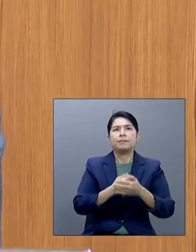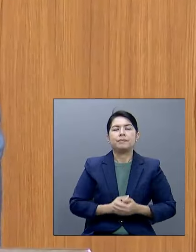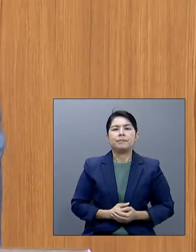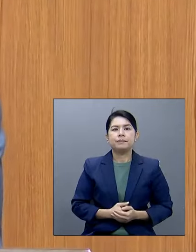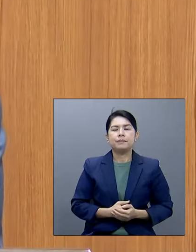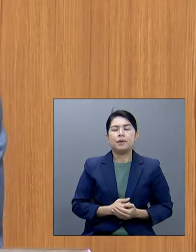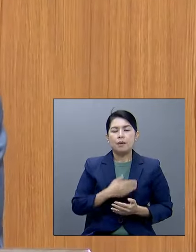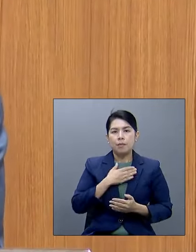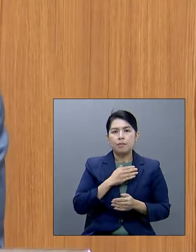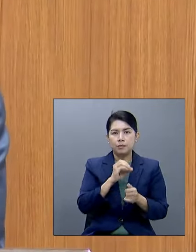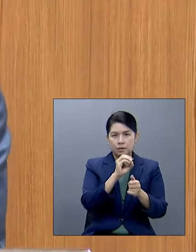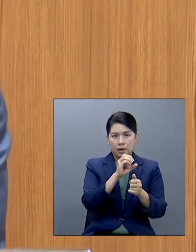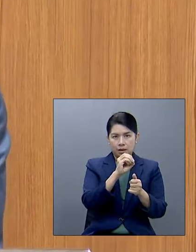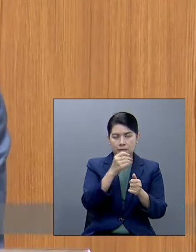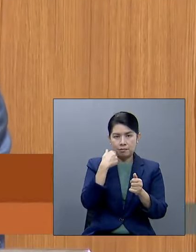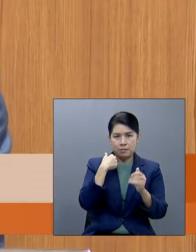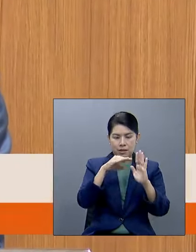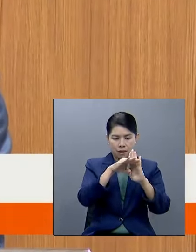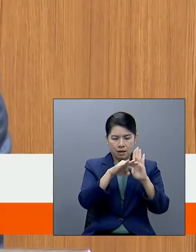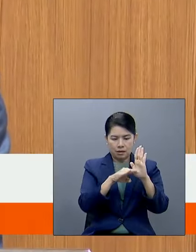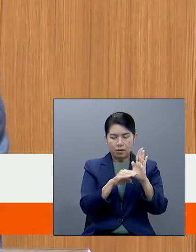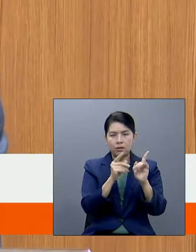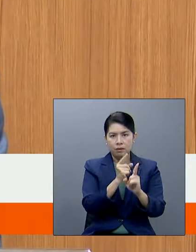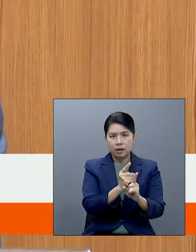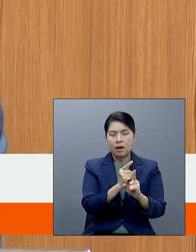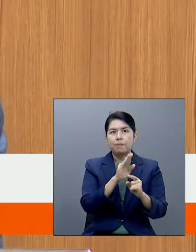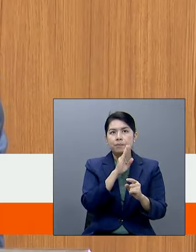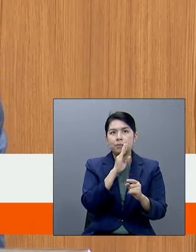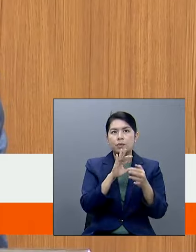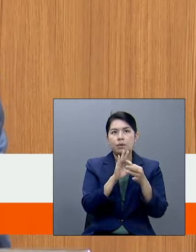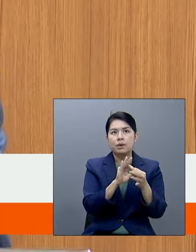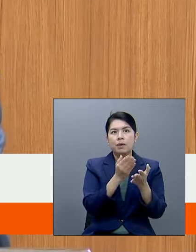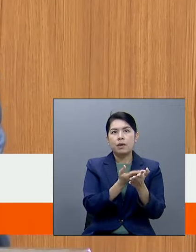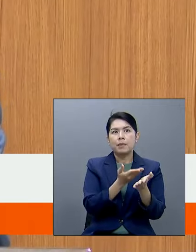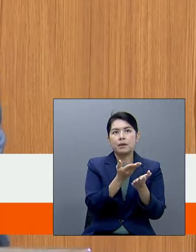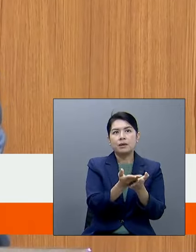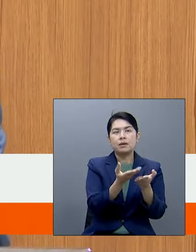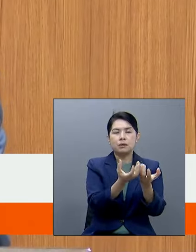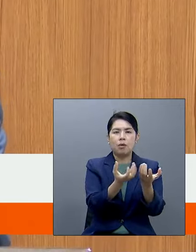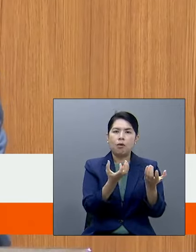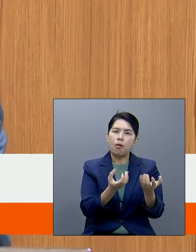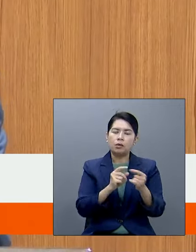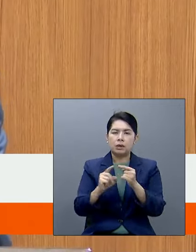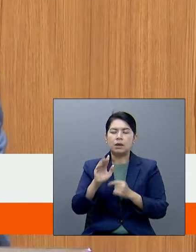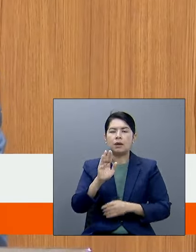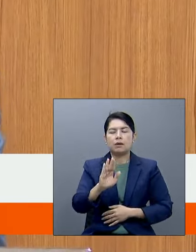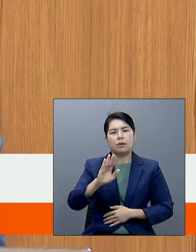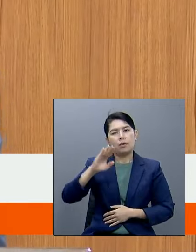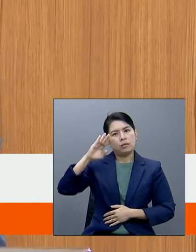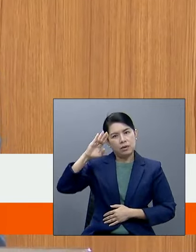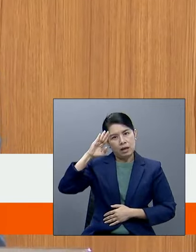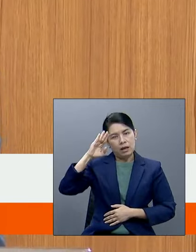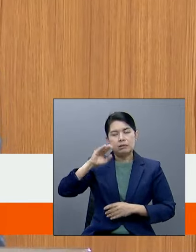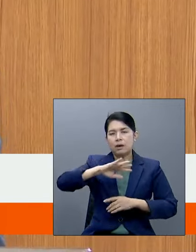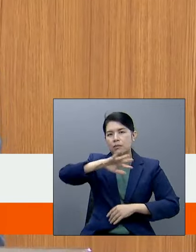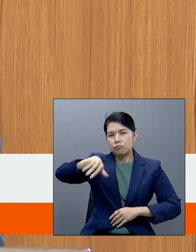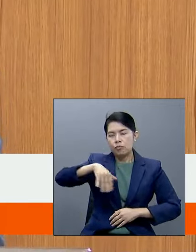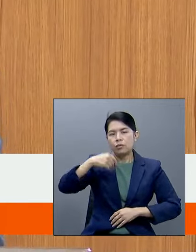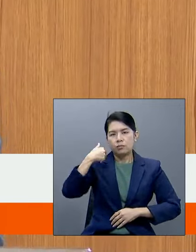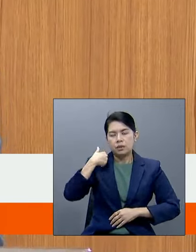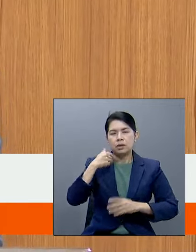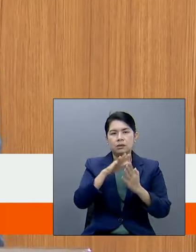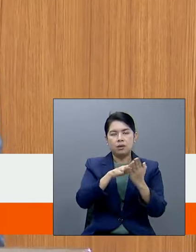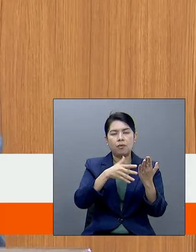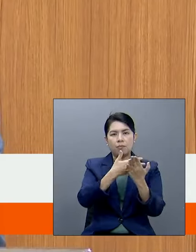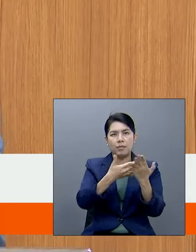ไว้ครับว่าการจัดซื้อยุทโธปกรณ์เนี่ยน่าจะทำนโยบายแ